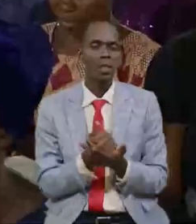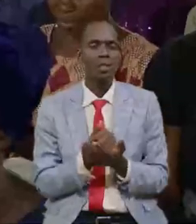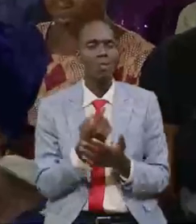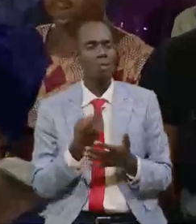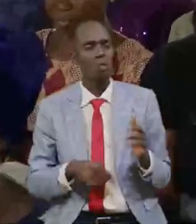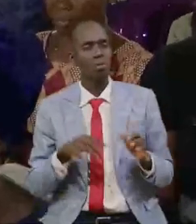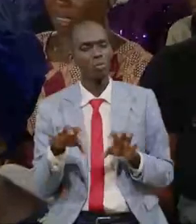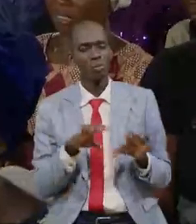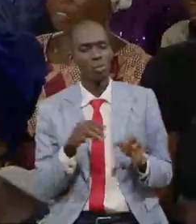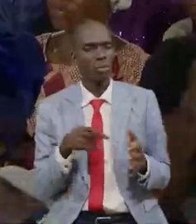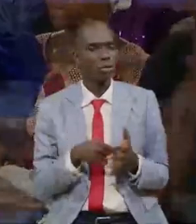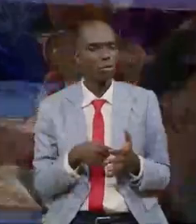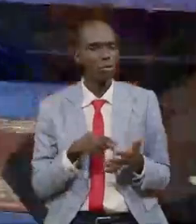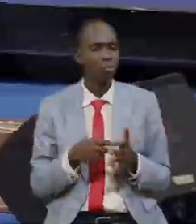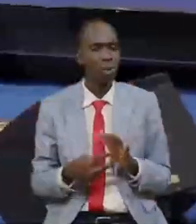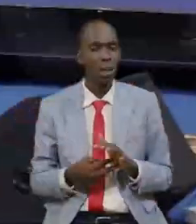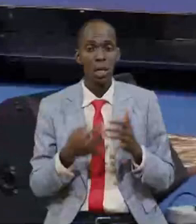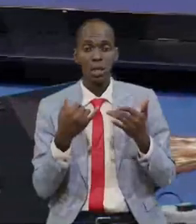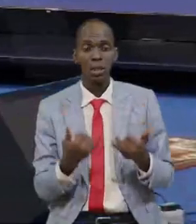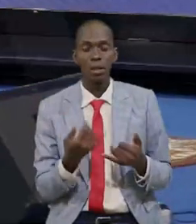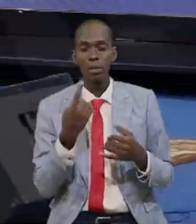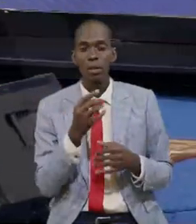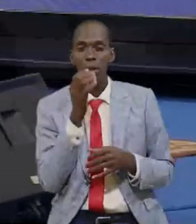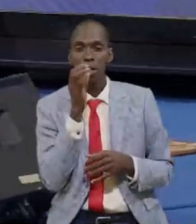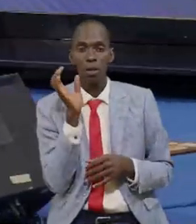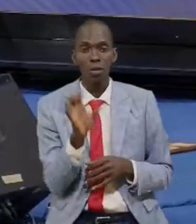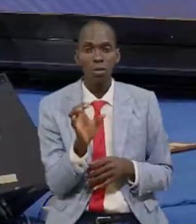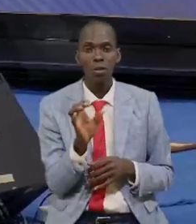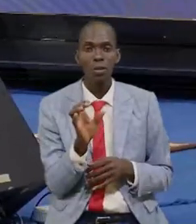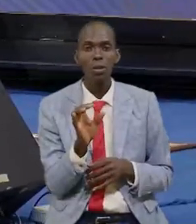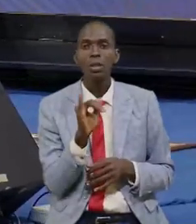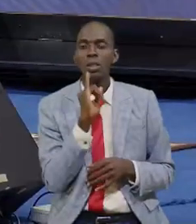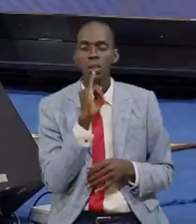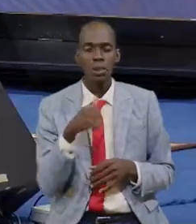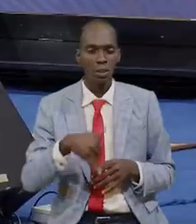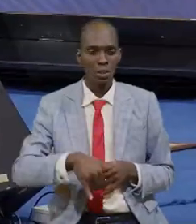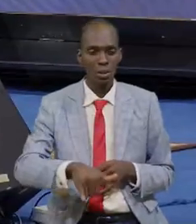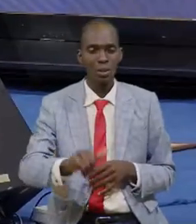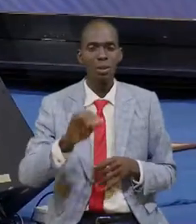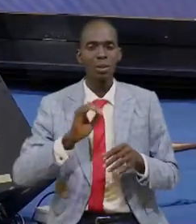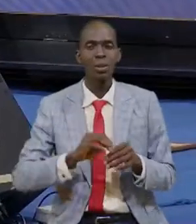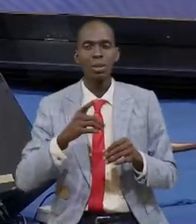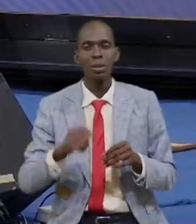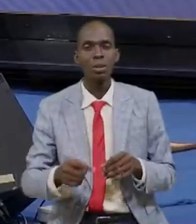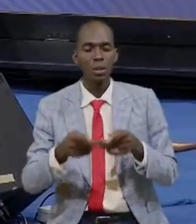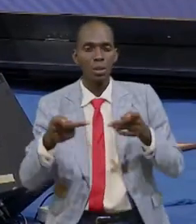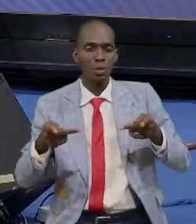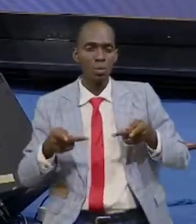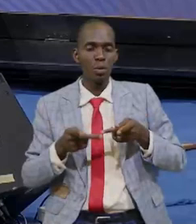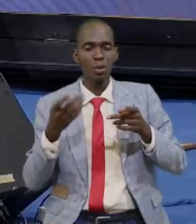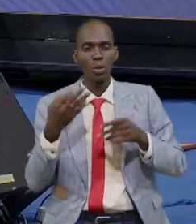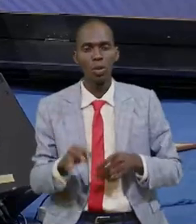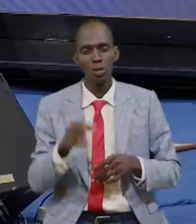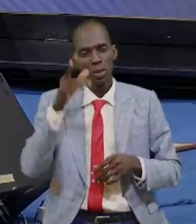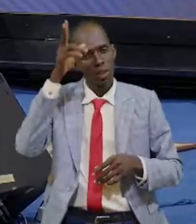veut dire? Maintenant, la malédiction est encore sur le territoire